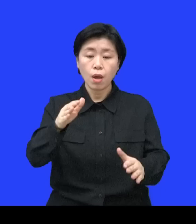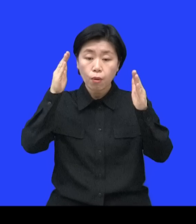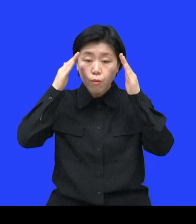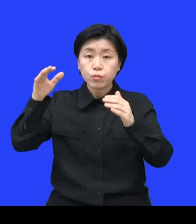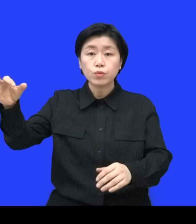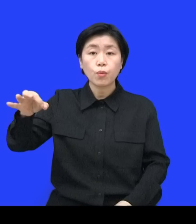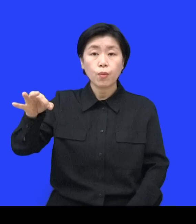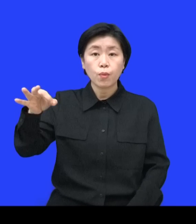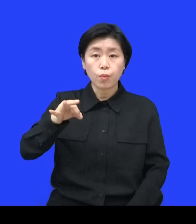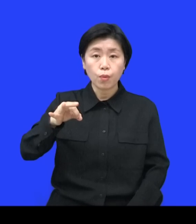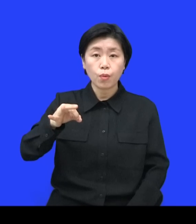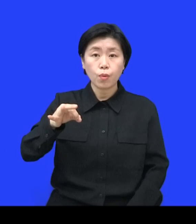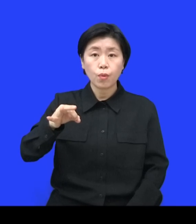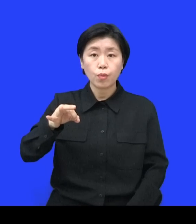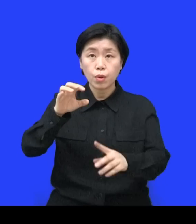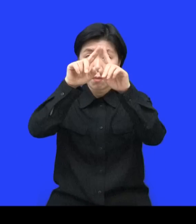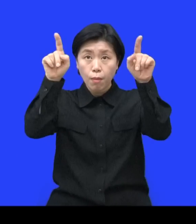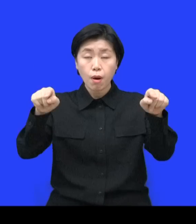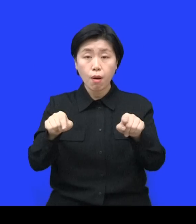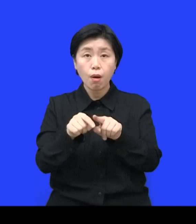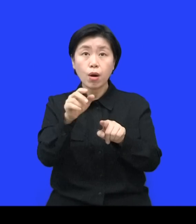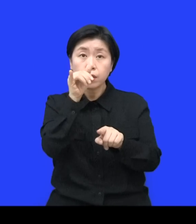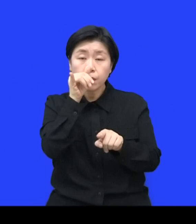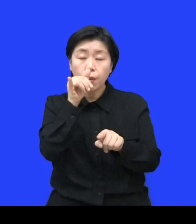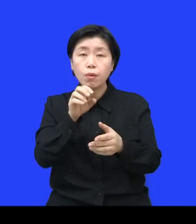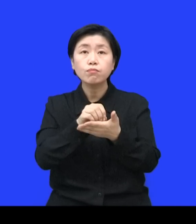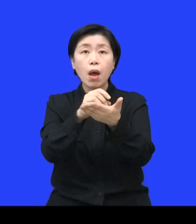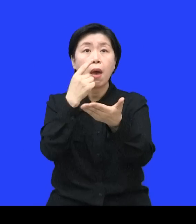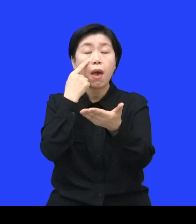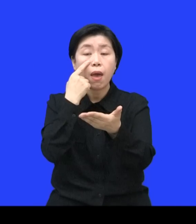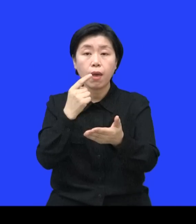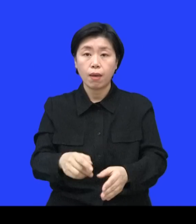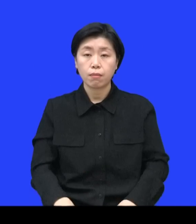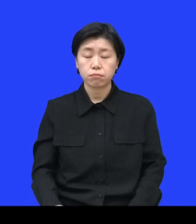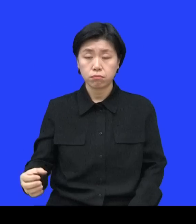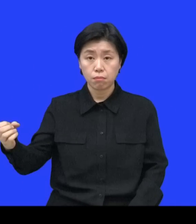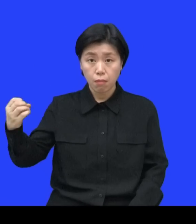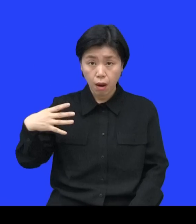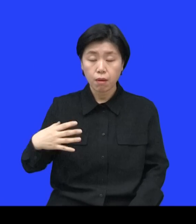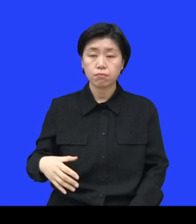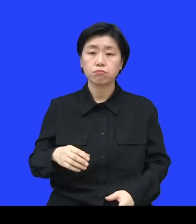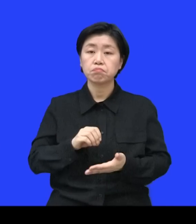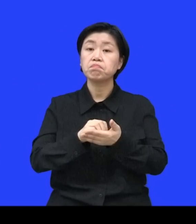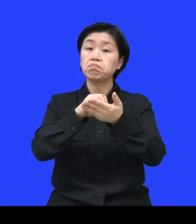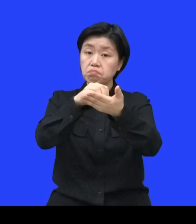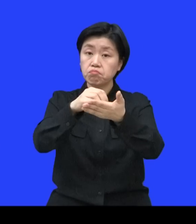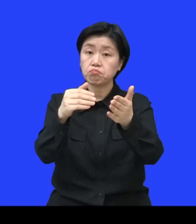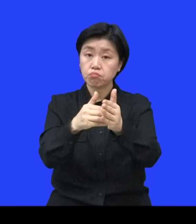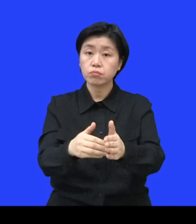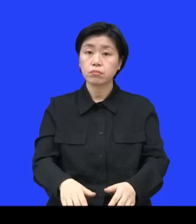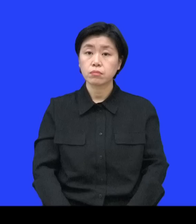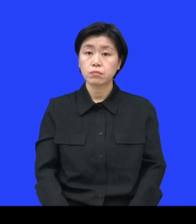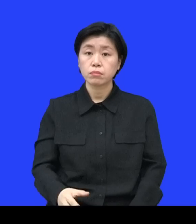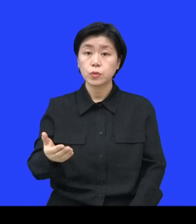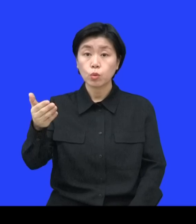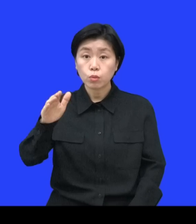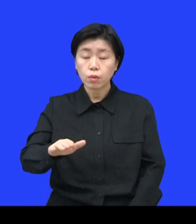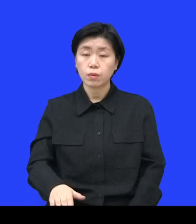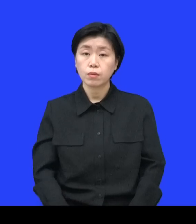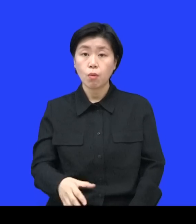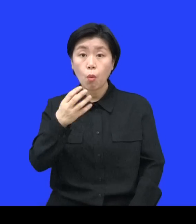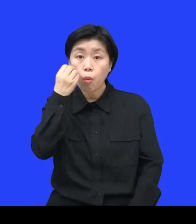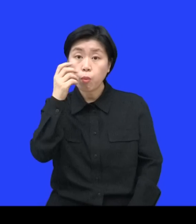하나 넣었어요. 근데 그런 장학금 받기가 쉽지가 않은데 성적이랑 뭐 형편이랑 이렇게 딱 하는데 이상하게 아직 내가 살지도